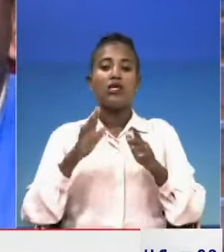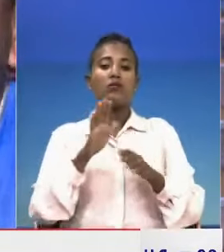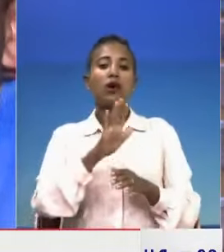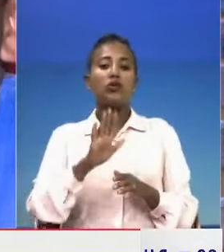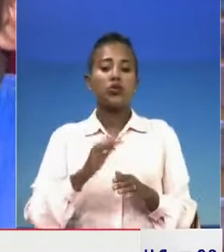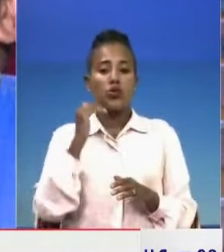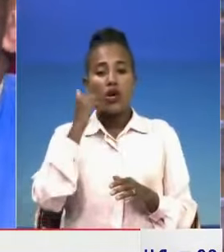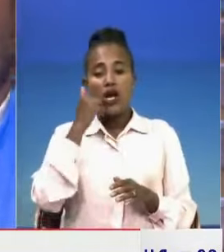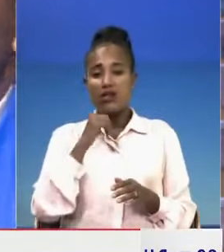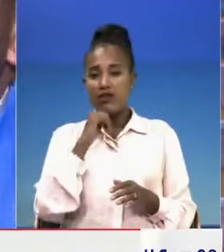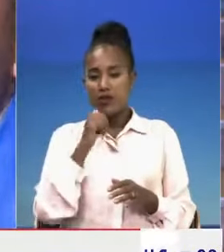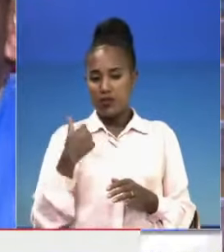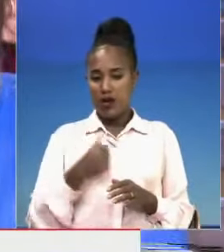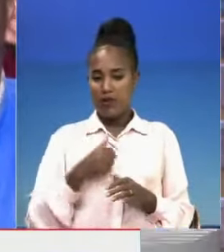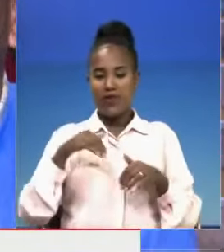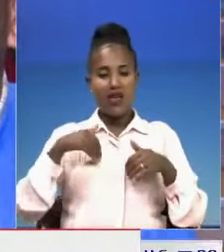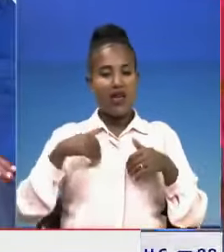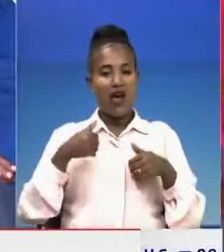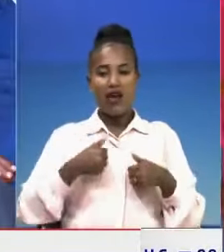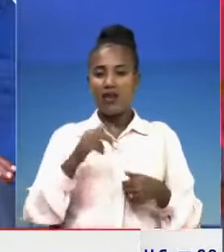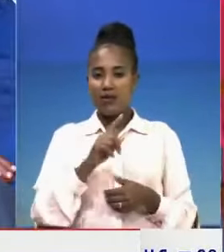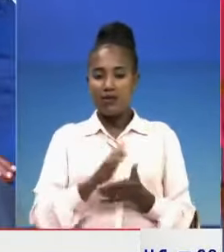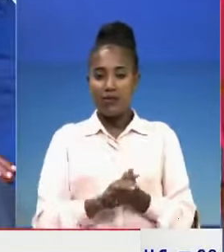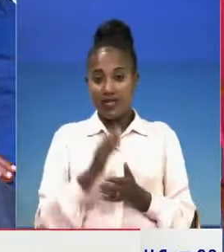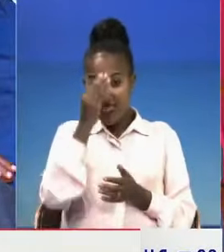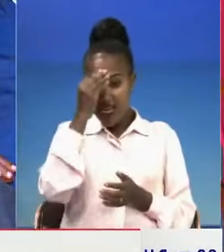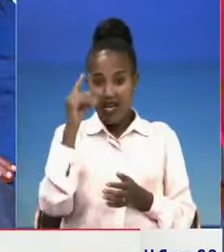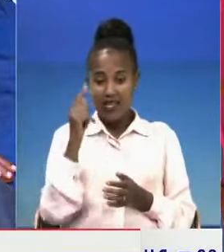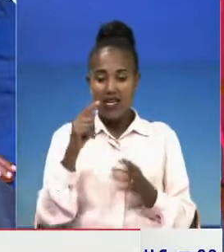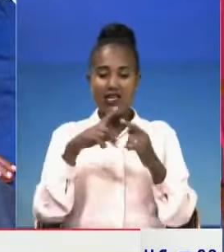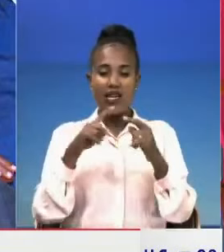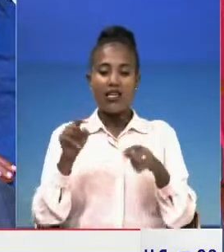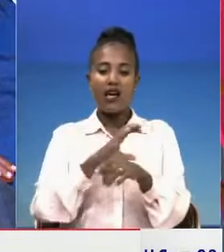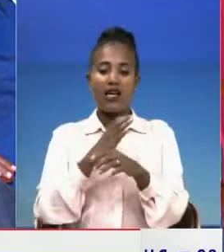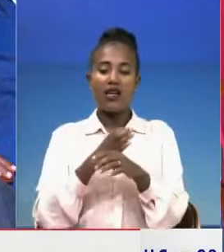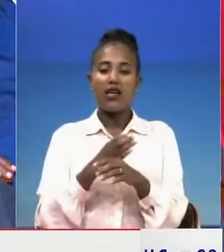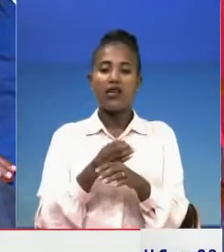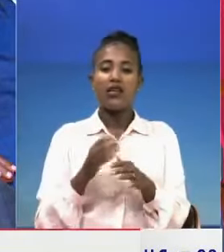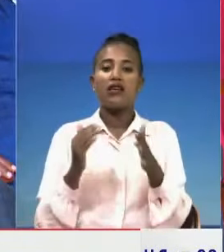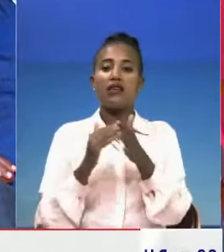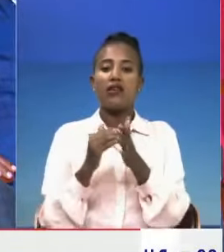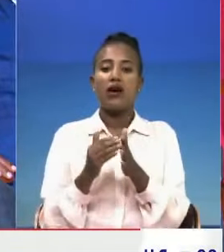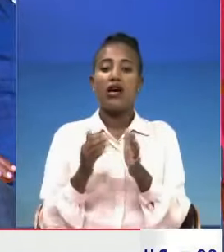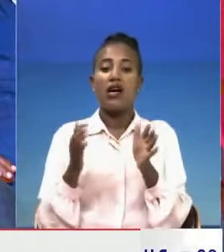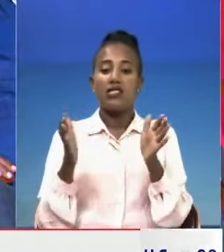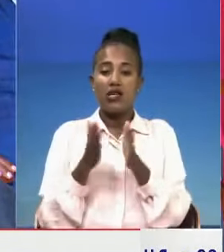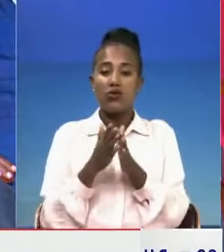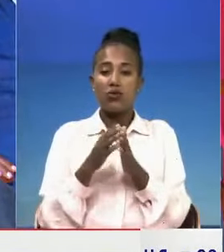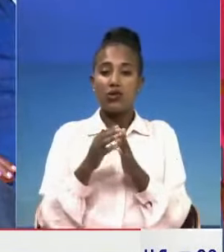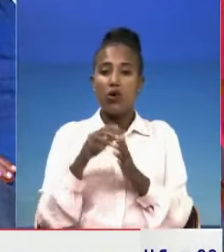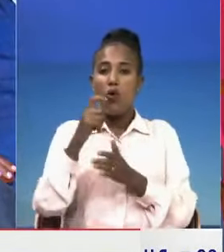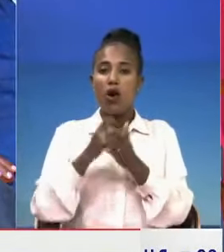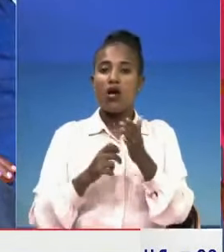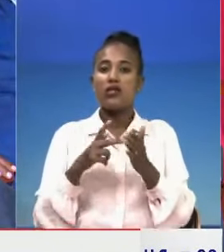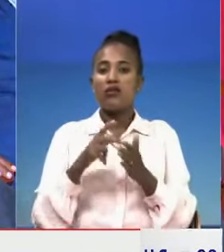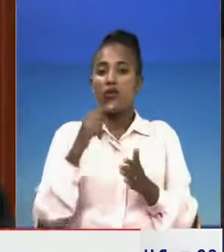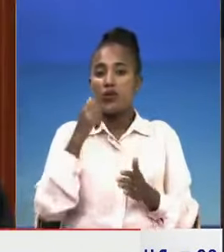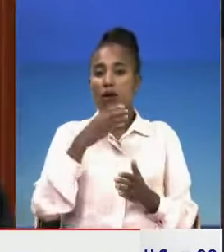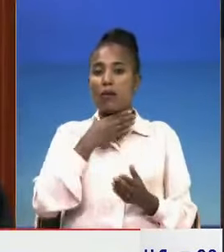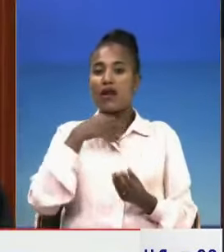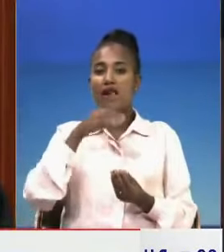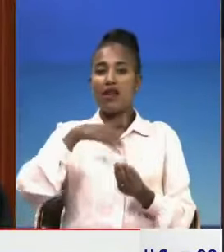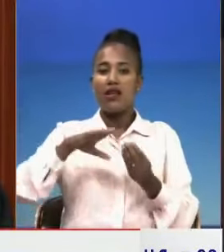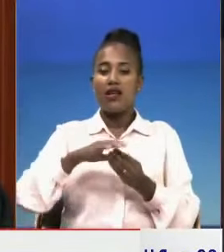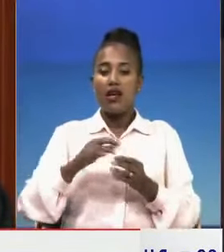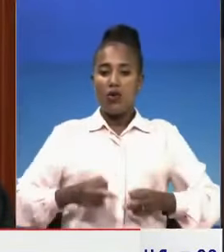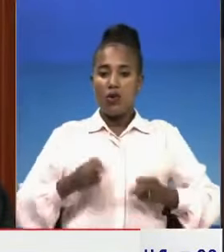ህዝባችሁ አያሳፍራችሁም፣ እኛም አናሳፍራችሁም። መዘናጋት የጠላትን ኃይልና የጥፋት መጠን አሳንሶ መመልከት ዋጋ አስከፍሎናል ያሉት የአማራ